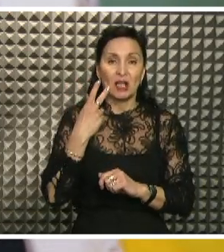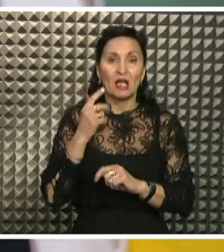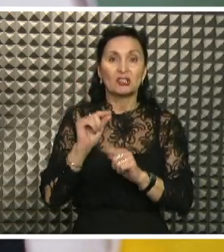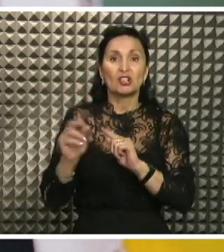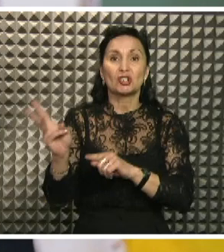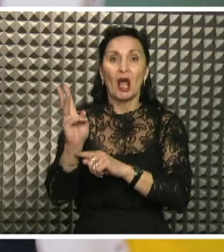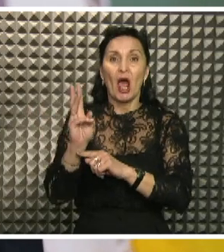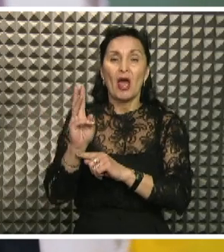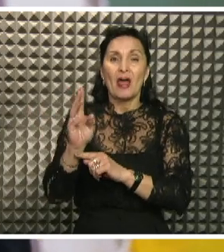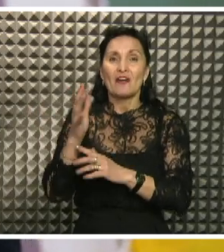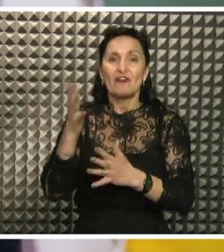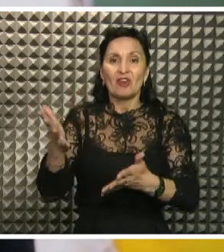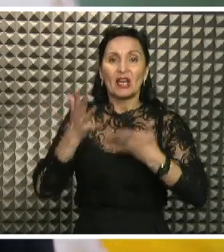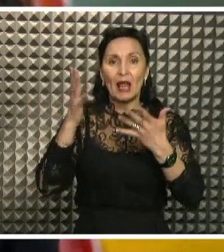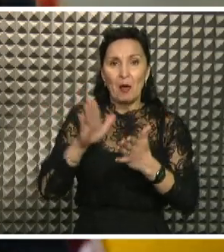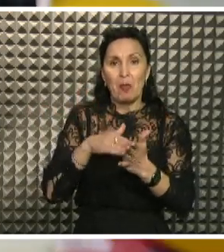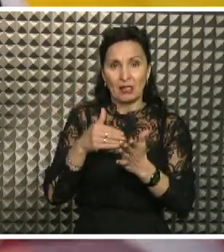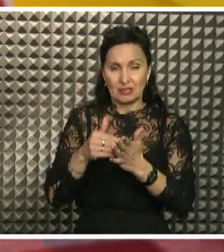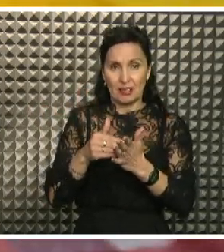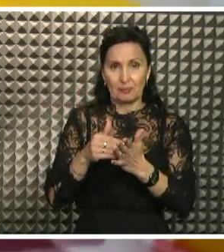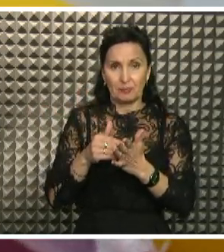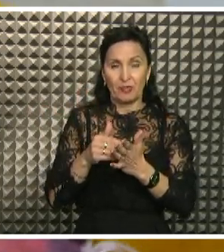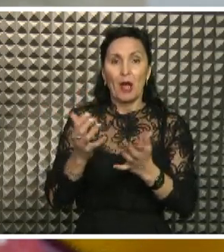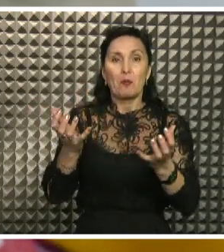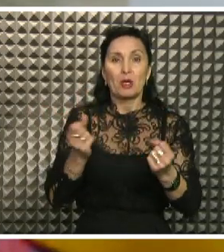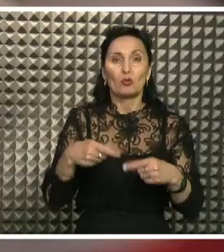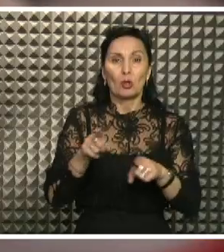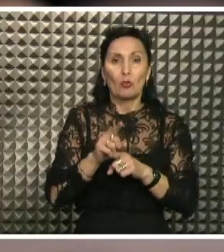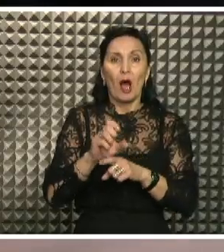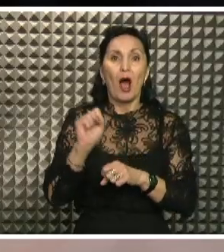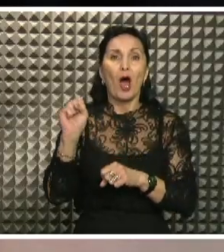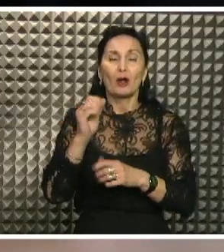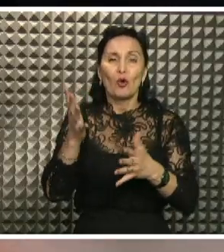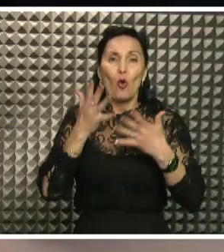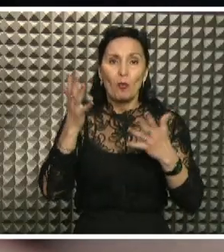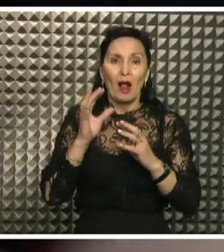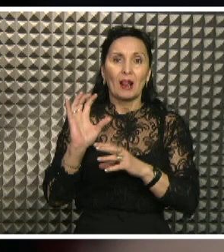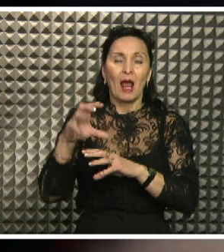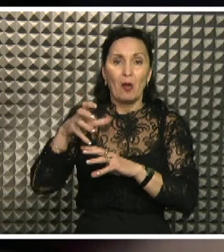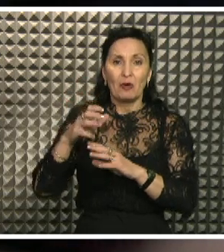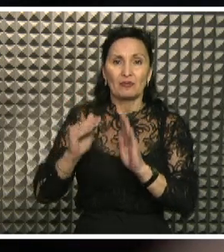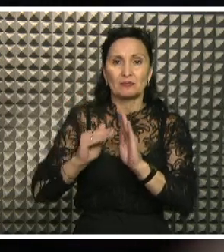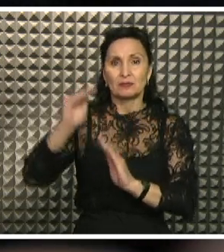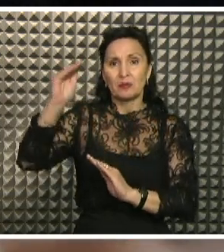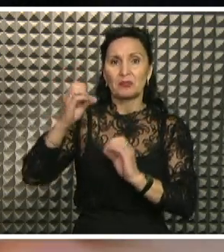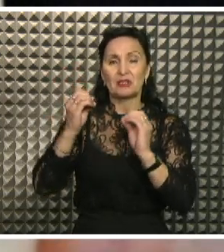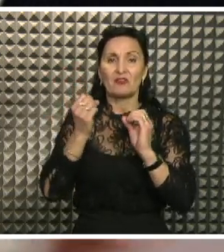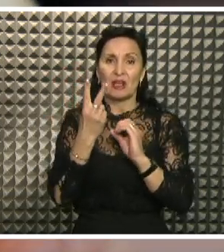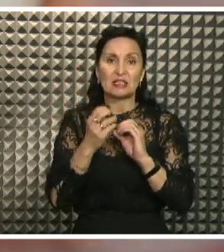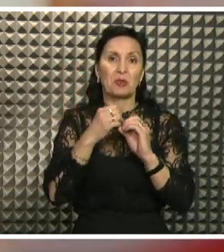зажигаю эфирное масло. Беру вот такую аромалампу высотой 12-15